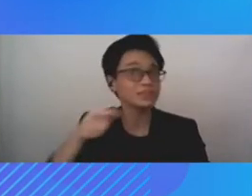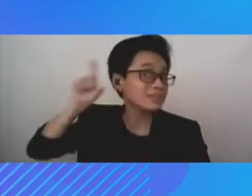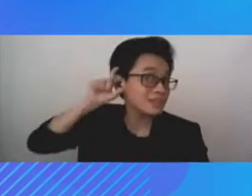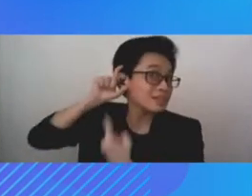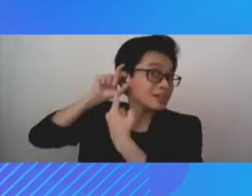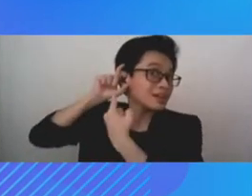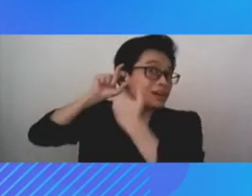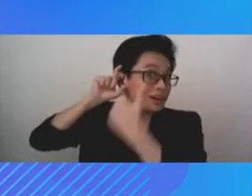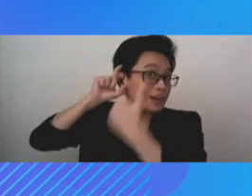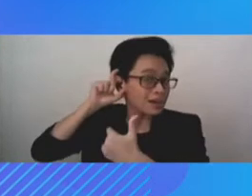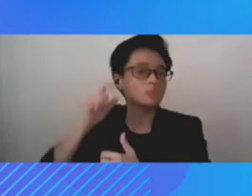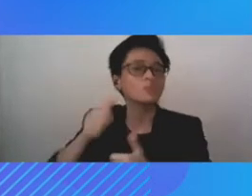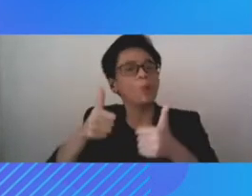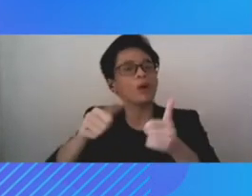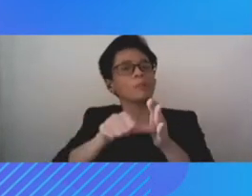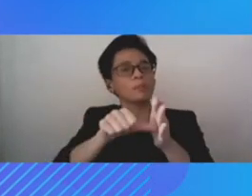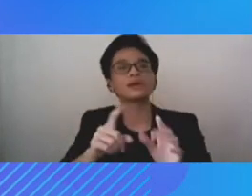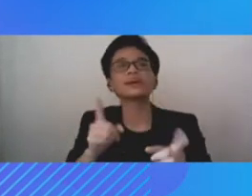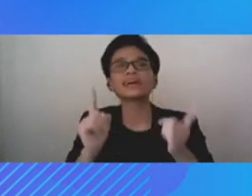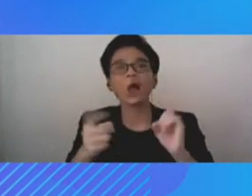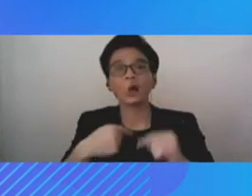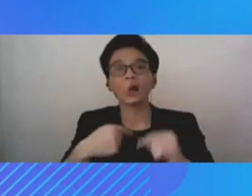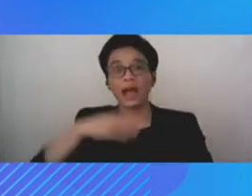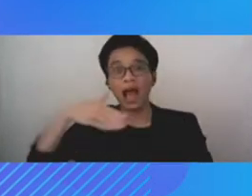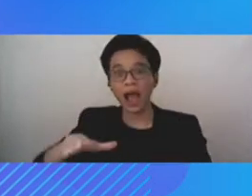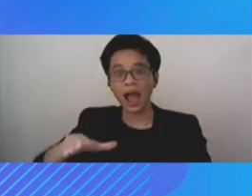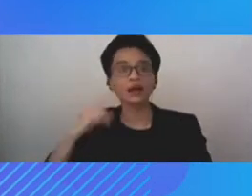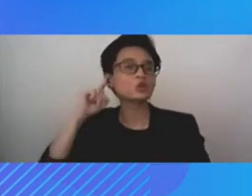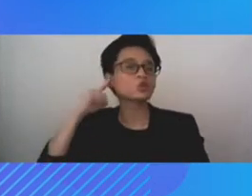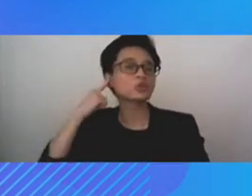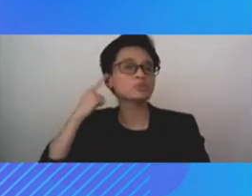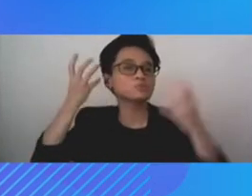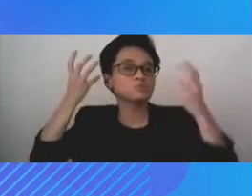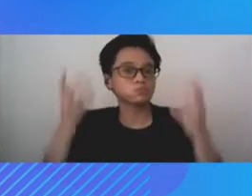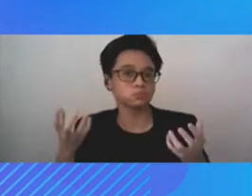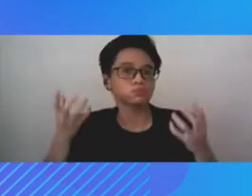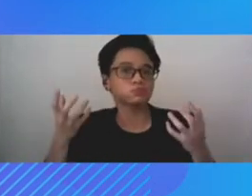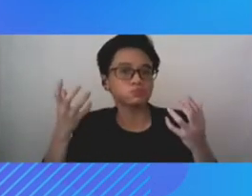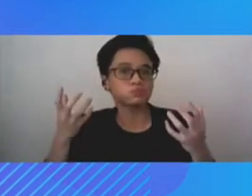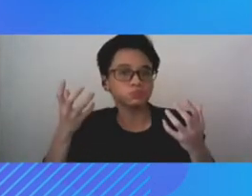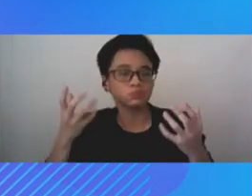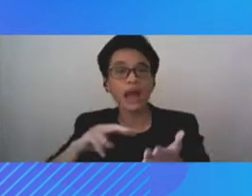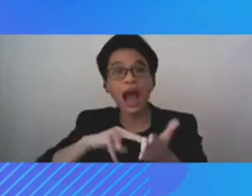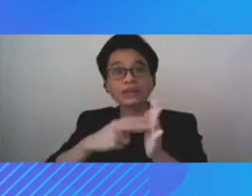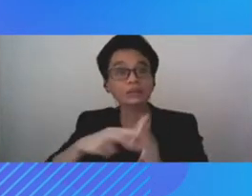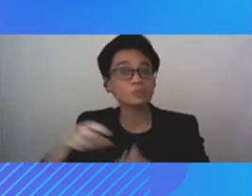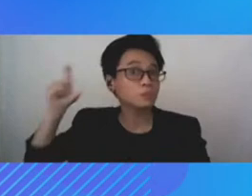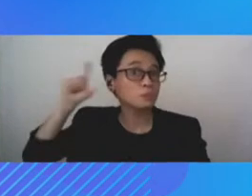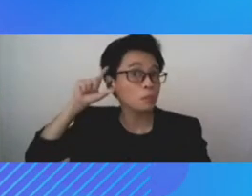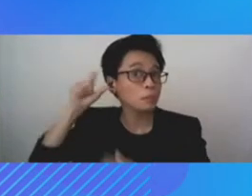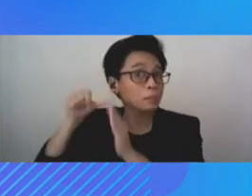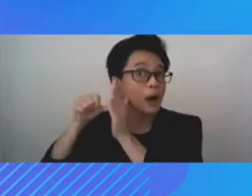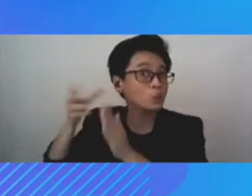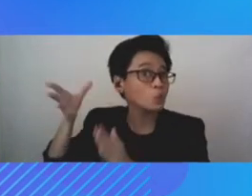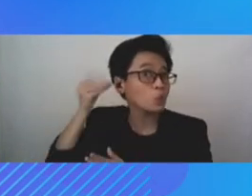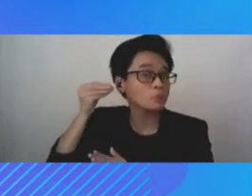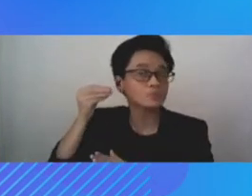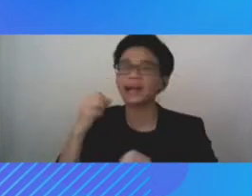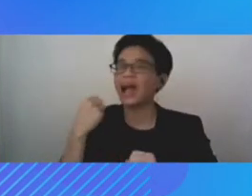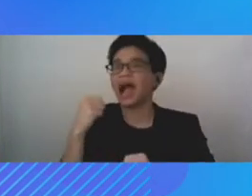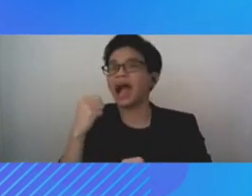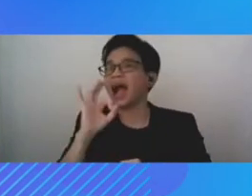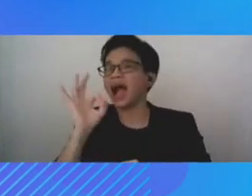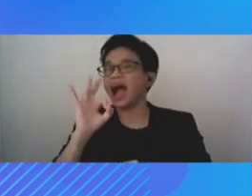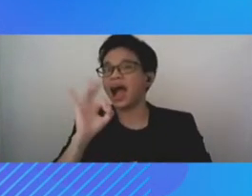anak saya yang kebetulan profound gitu, tuli berat, alat bantu itu jujur tidak terlalu membantu gitu. Saya mengalami masa di